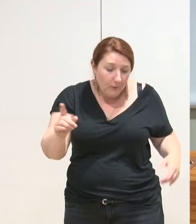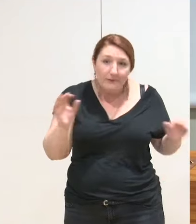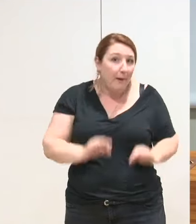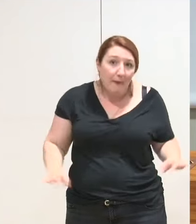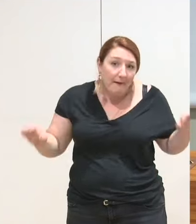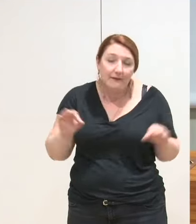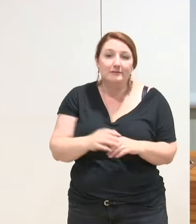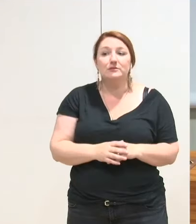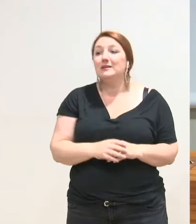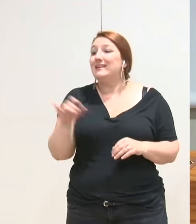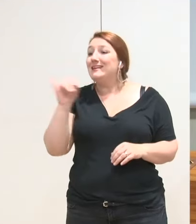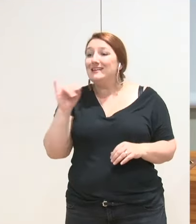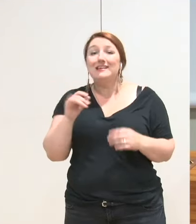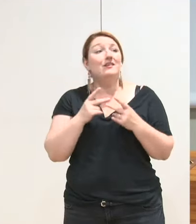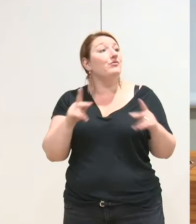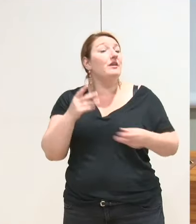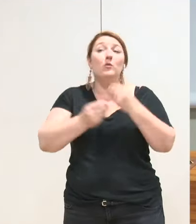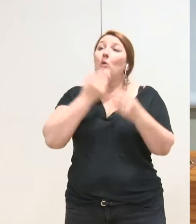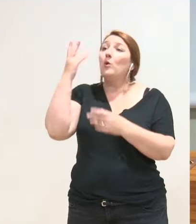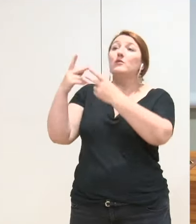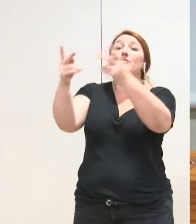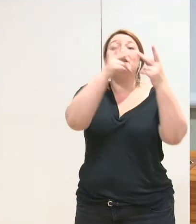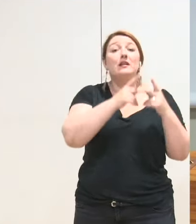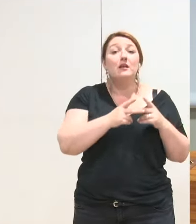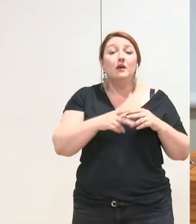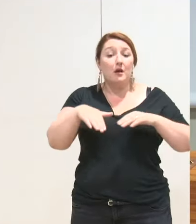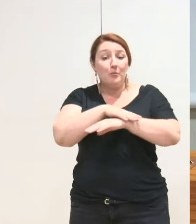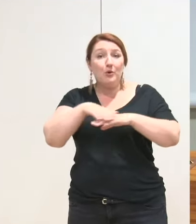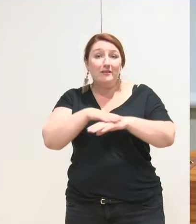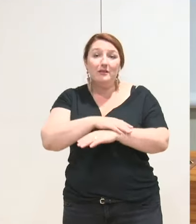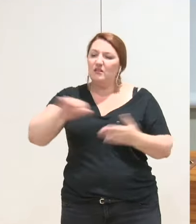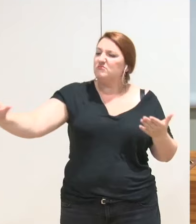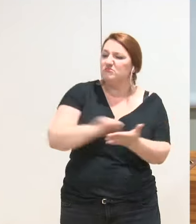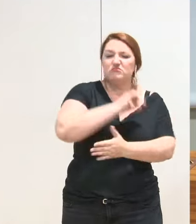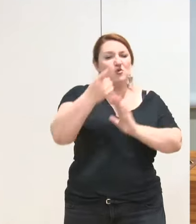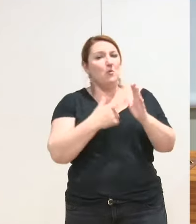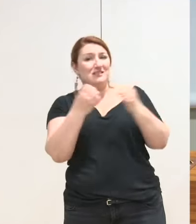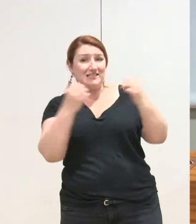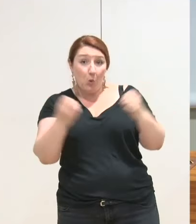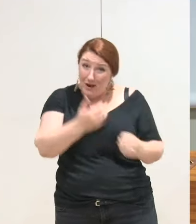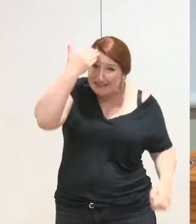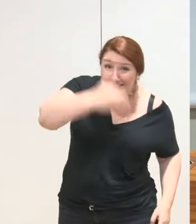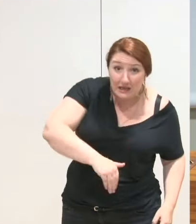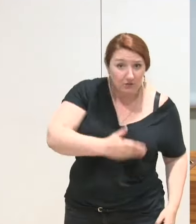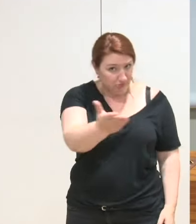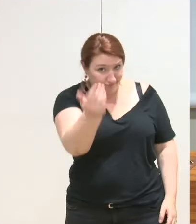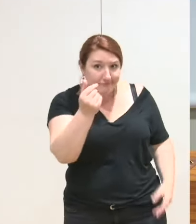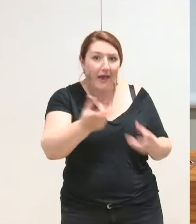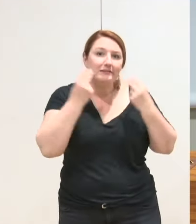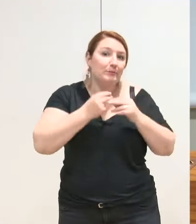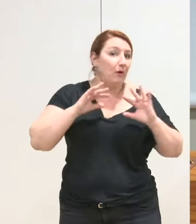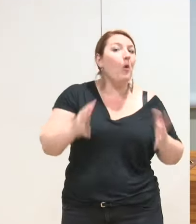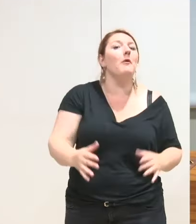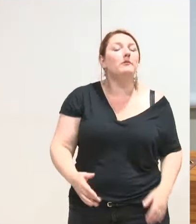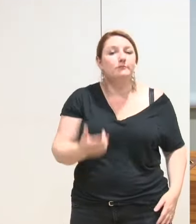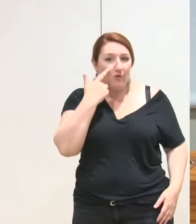est capable de les mettre en œuvre ces politiques à tout cassé doivent s'exprimer maintenant et nous expliquer comment on pourrait faire donc oui nous avons